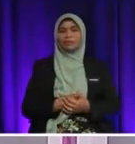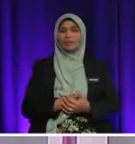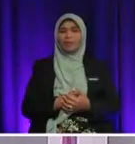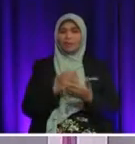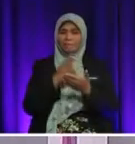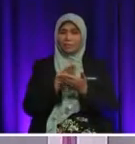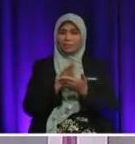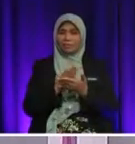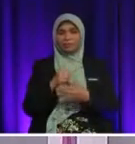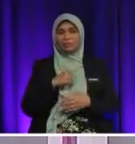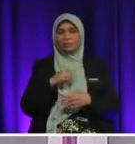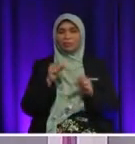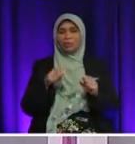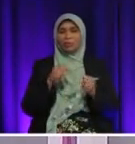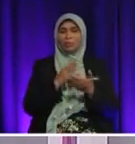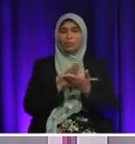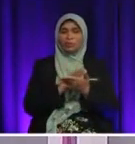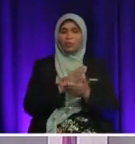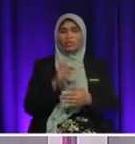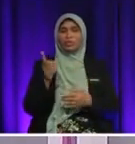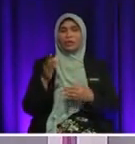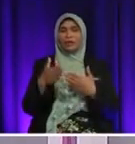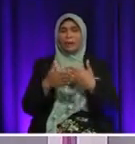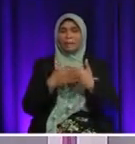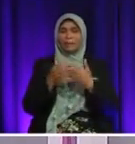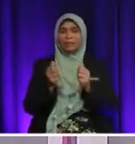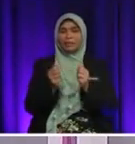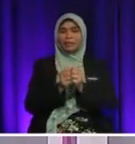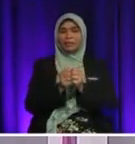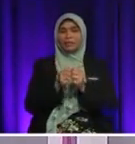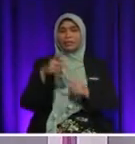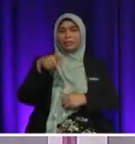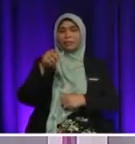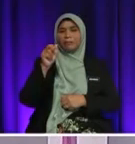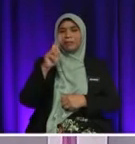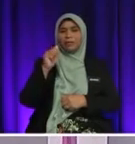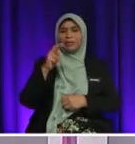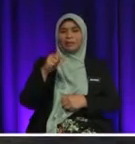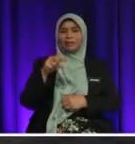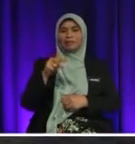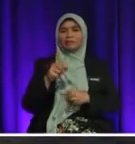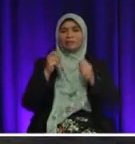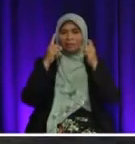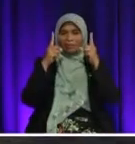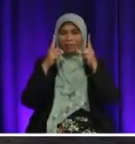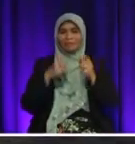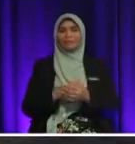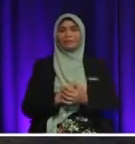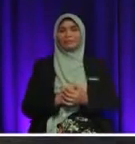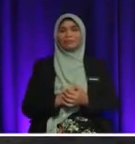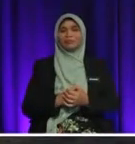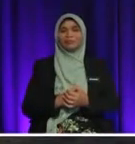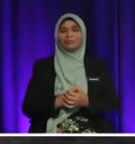memotong dengan sendiri. Jadi dia menghampiri parang tersebut dan parang terkejut. Parang tu terkejut cikgu. Parang terkejut. Nah, ini namanya